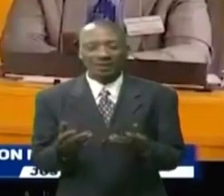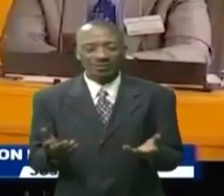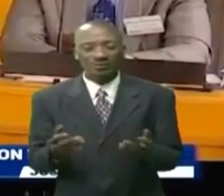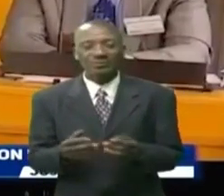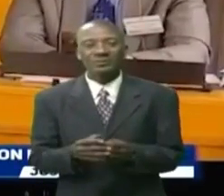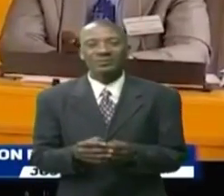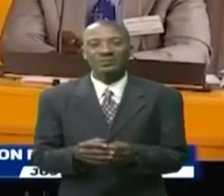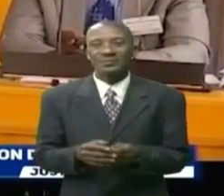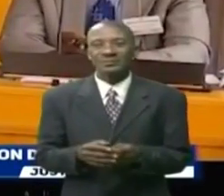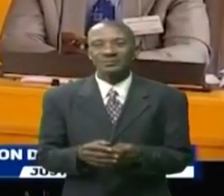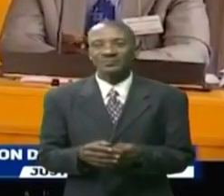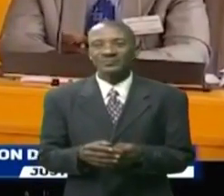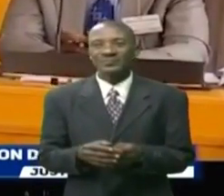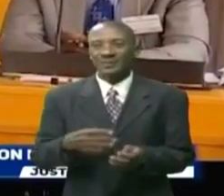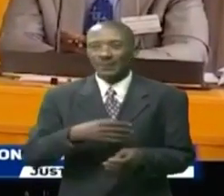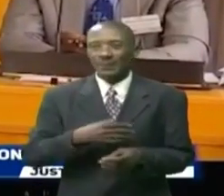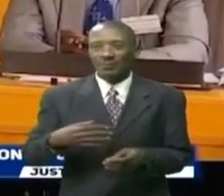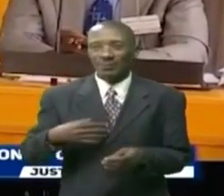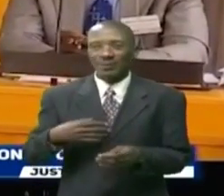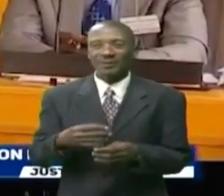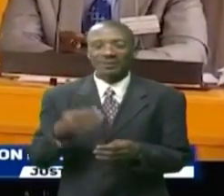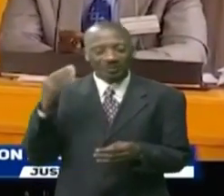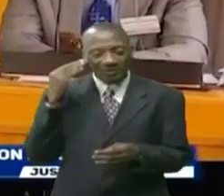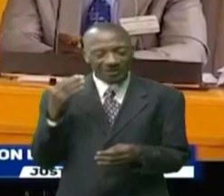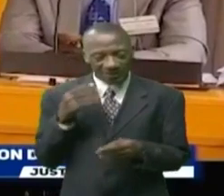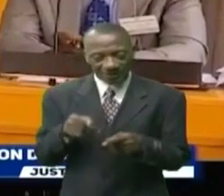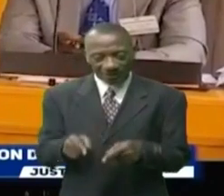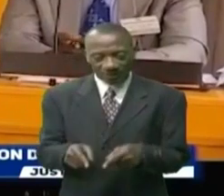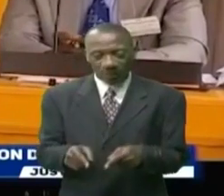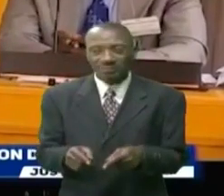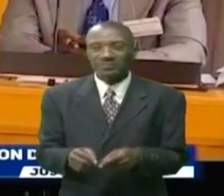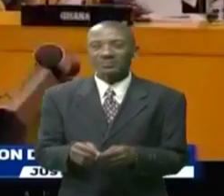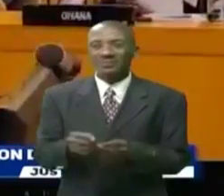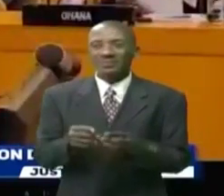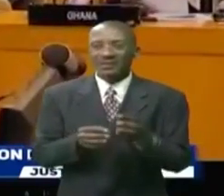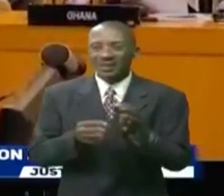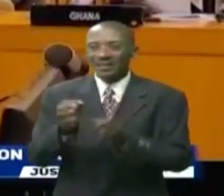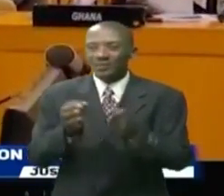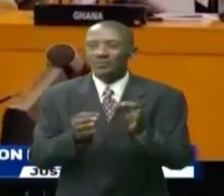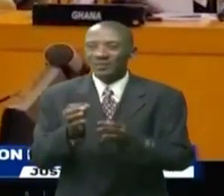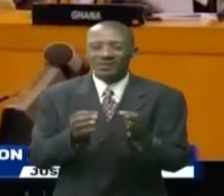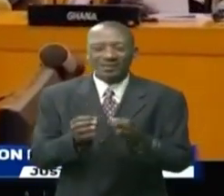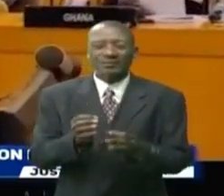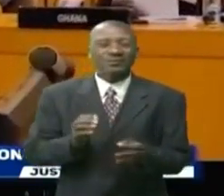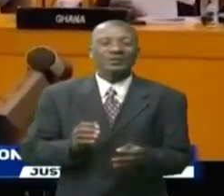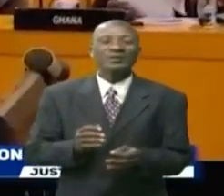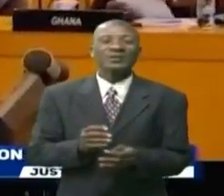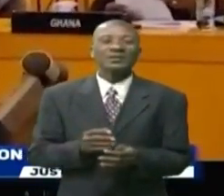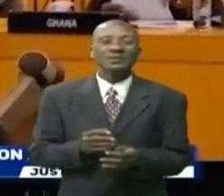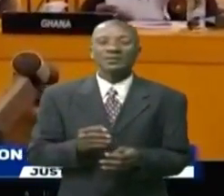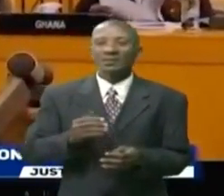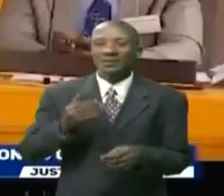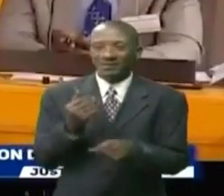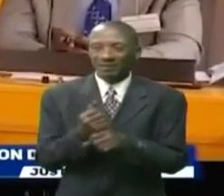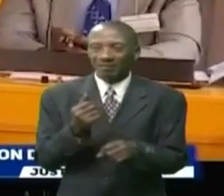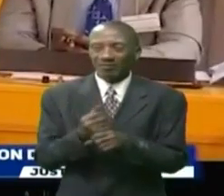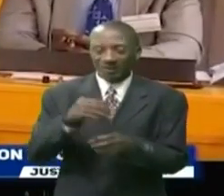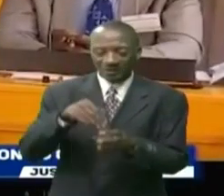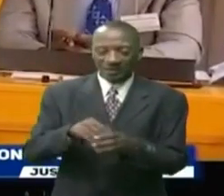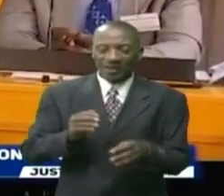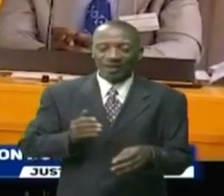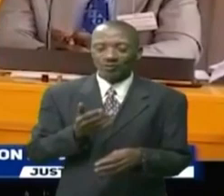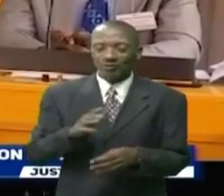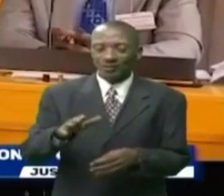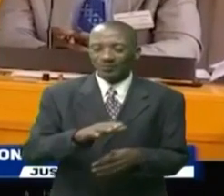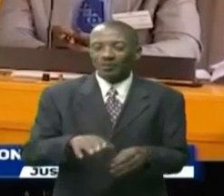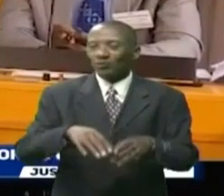est cruciale pour l'avenir de l'UNAFRI. Nous aurons à examiner plusieurs points essentiels, notamment le projet